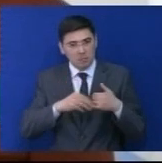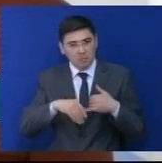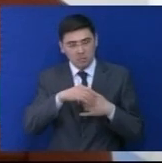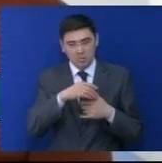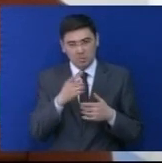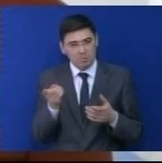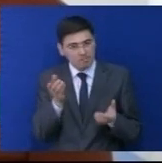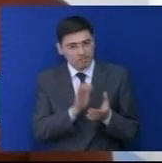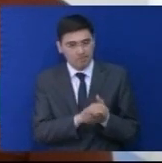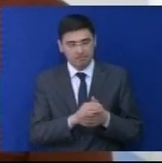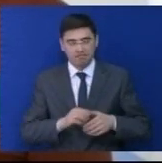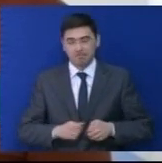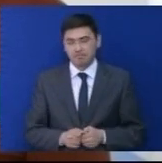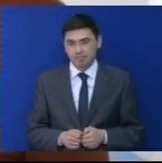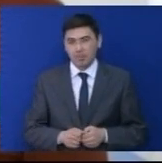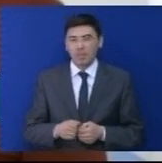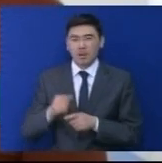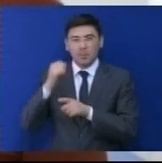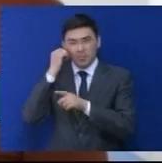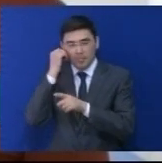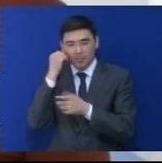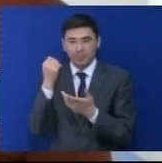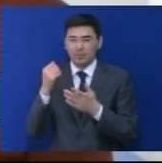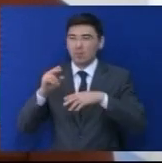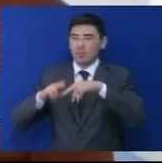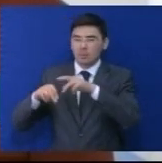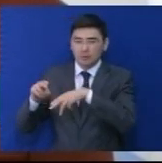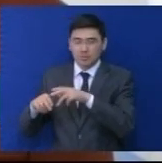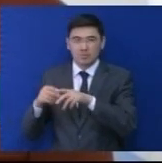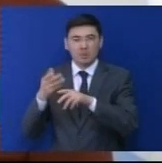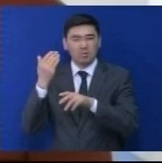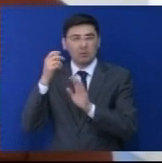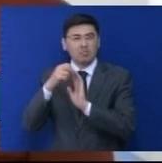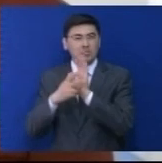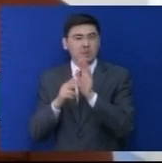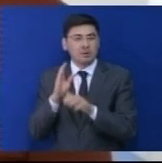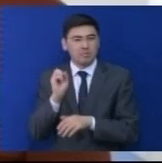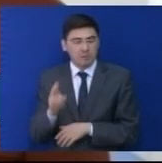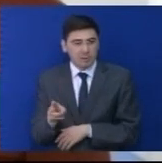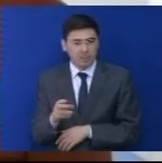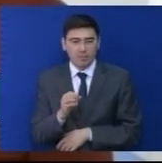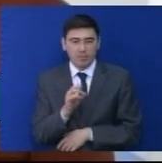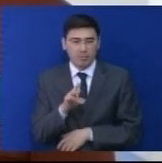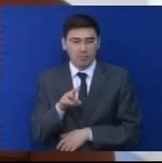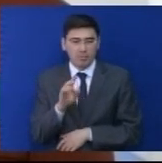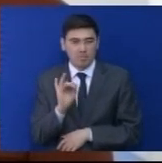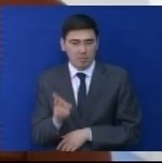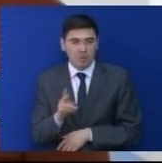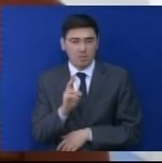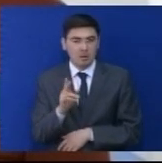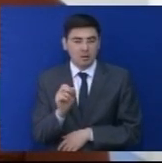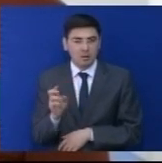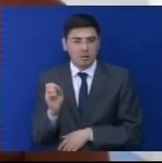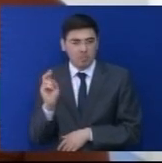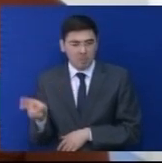местами, памятником архитектуры и культуры 18 века, Еликебек,